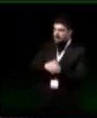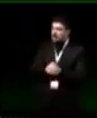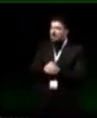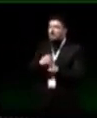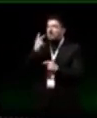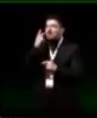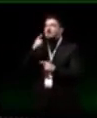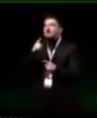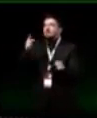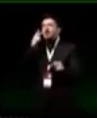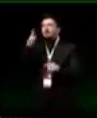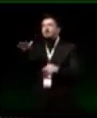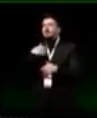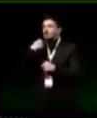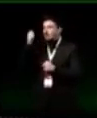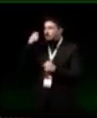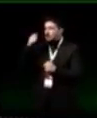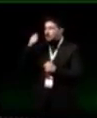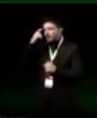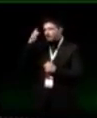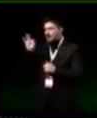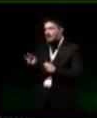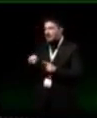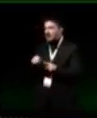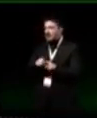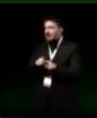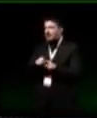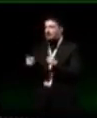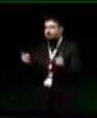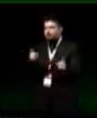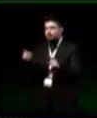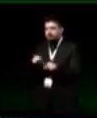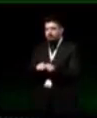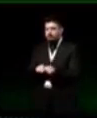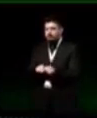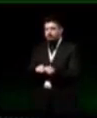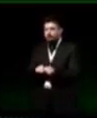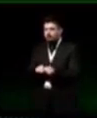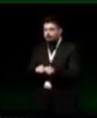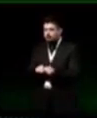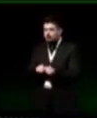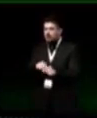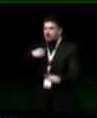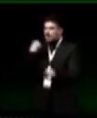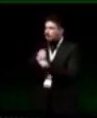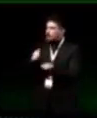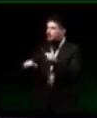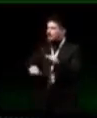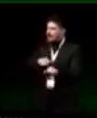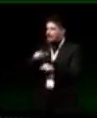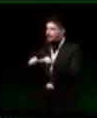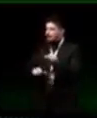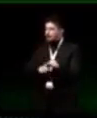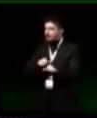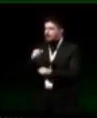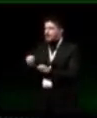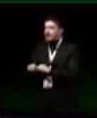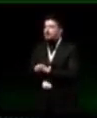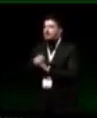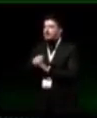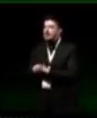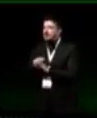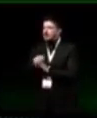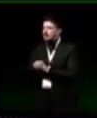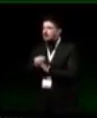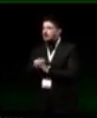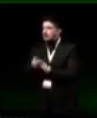film sa che a un certo punto, in un certo momento, la storia cambia perché la